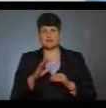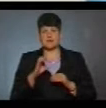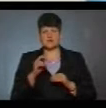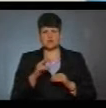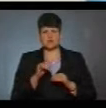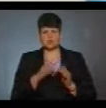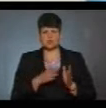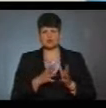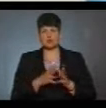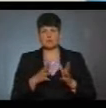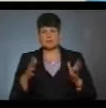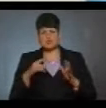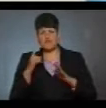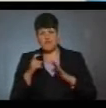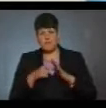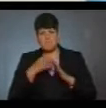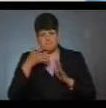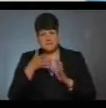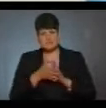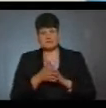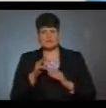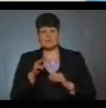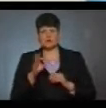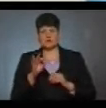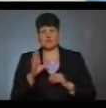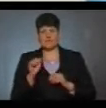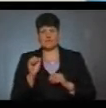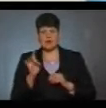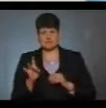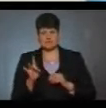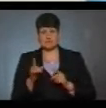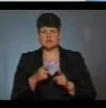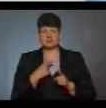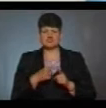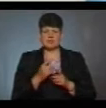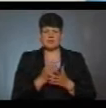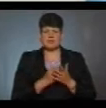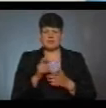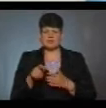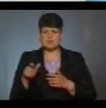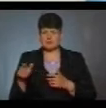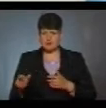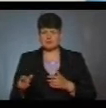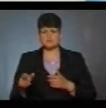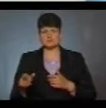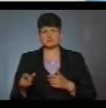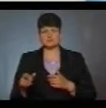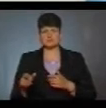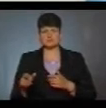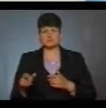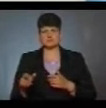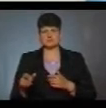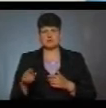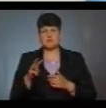соціології, що більш впізнаваний товар чи кандидат, скажімо так, бо